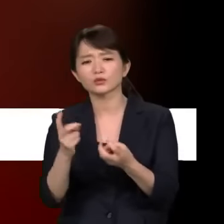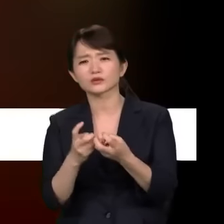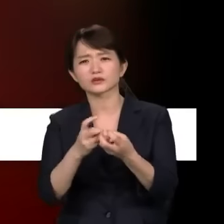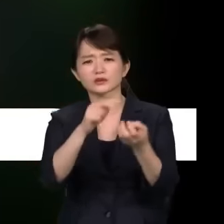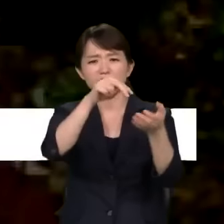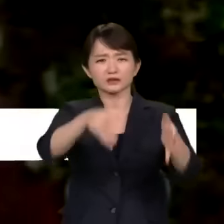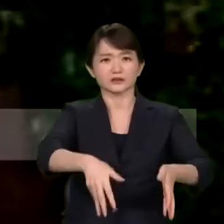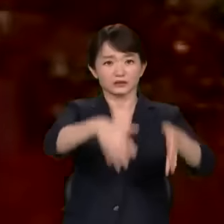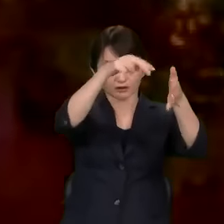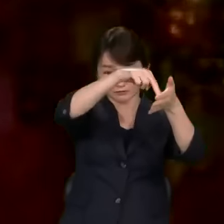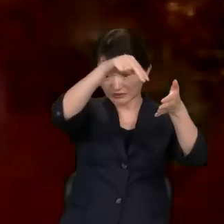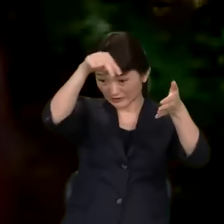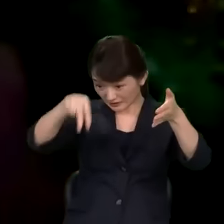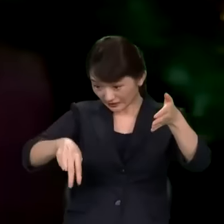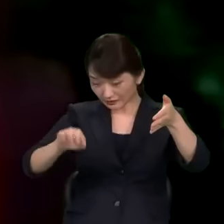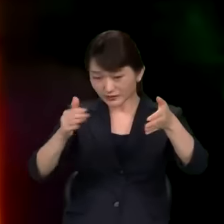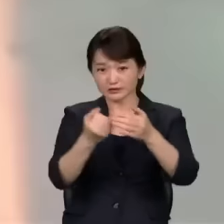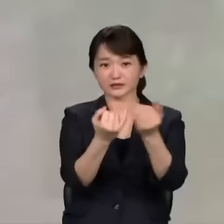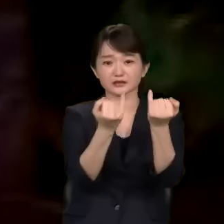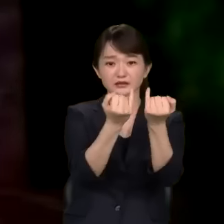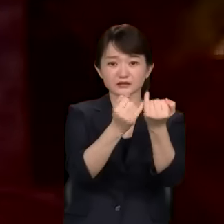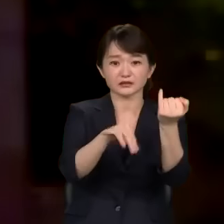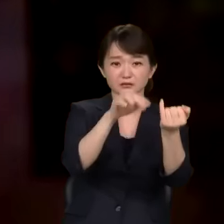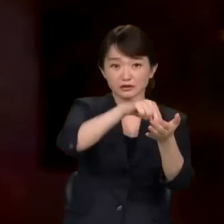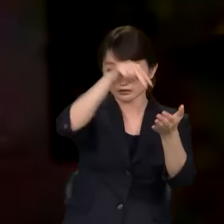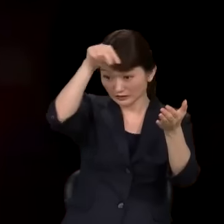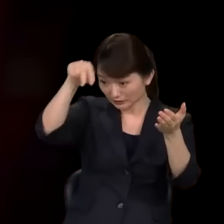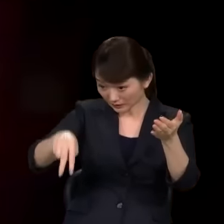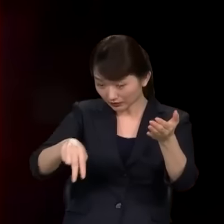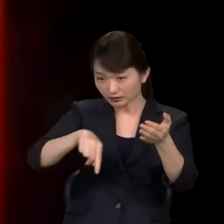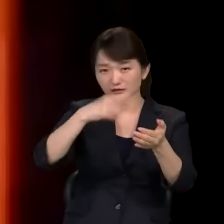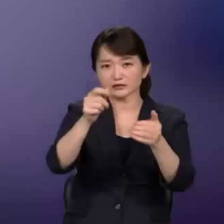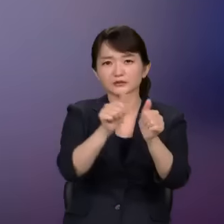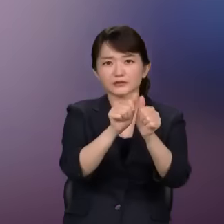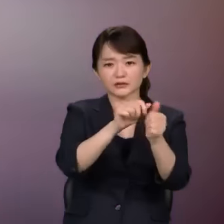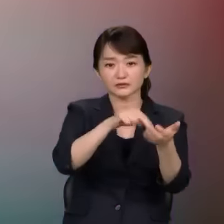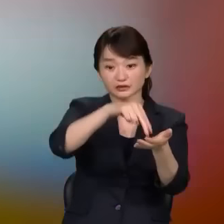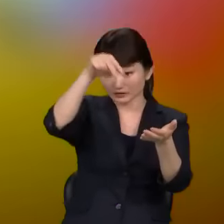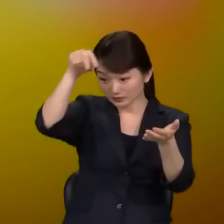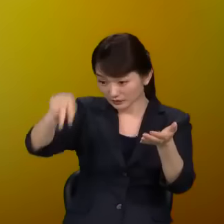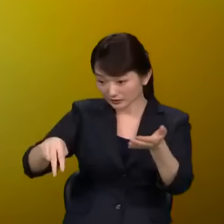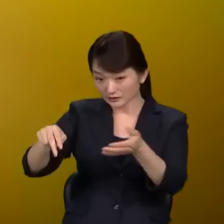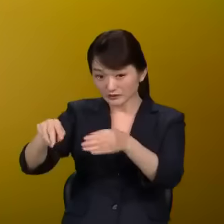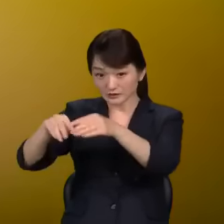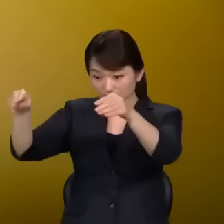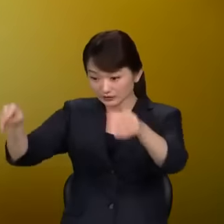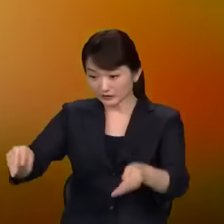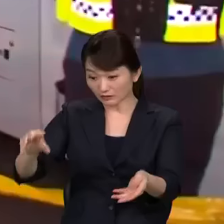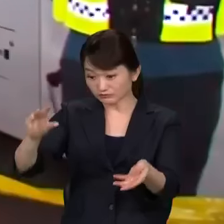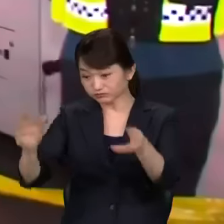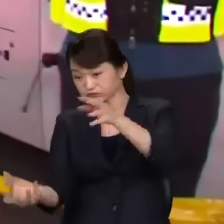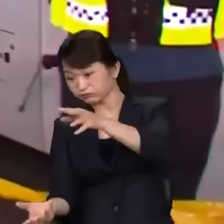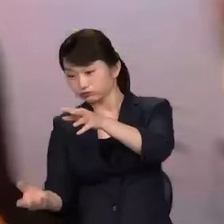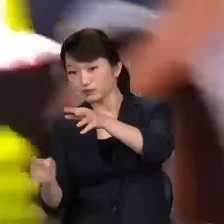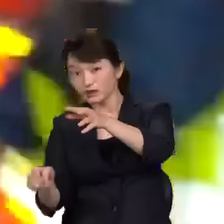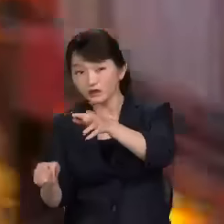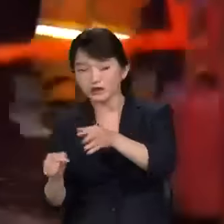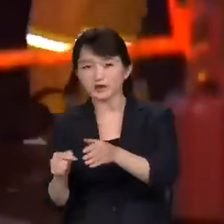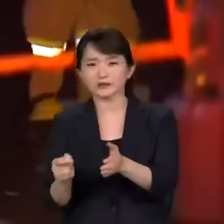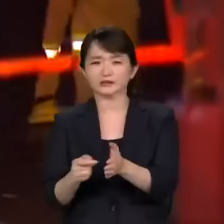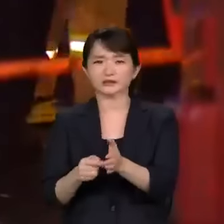돼. 여성이 먼저, 그 다음 남성이 뛰어내렸습니다. 에어매트가 뒤집혔습니다. 소방은 대응 단계를